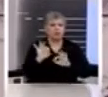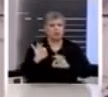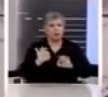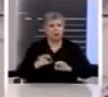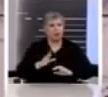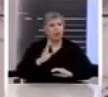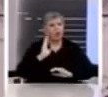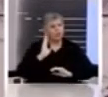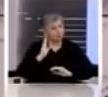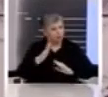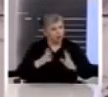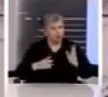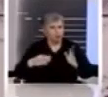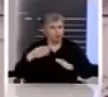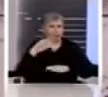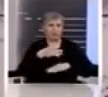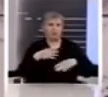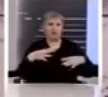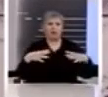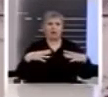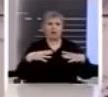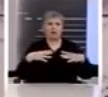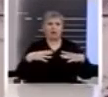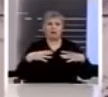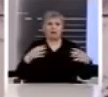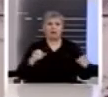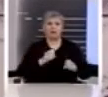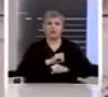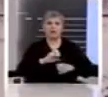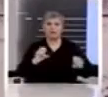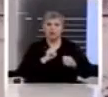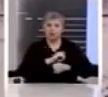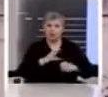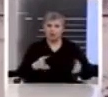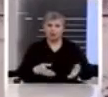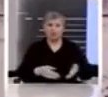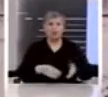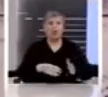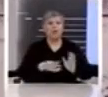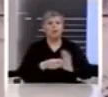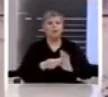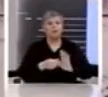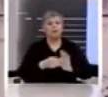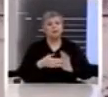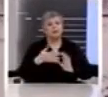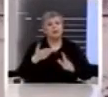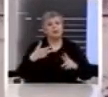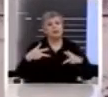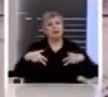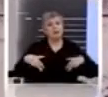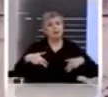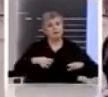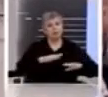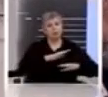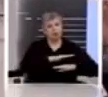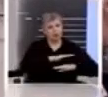να ενημερωθεί. Το ίδιο μπορεί να κάνει ο κύριος Καμένος για τα έγγραφα τα οποία έχουν χαρακτηριστεί